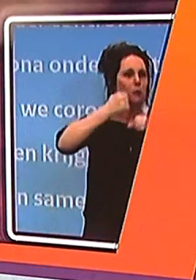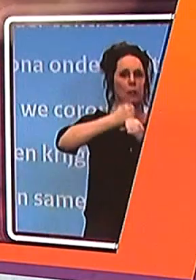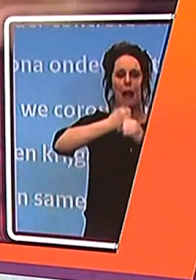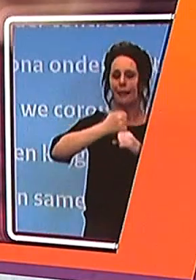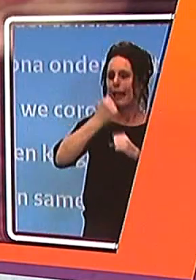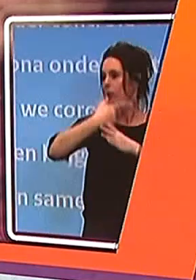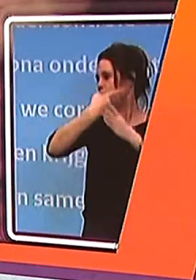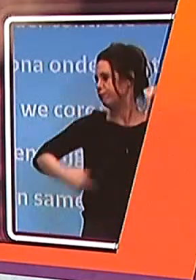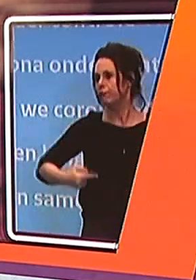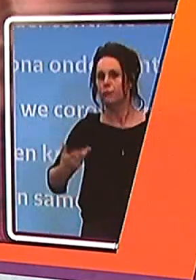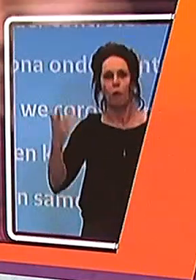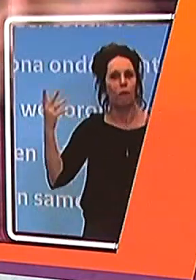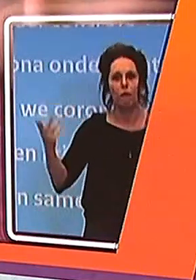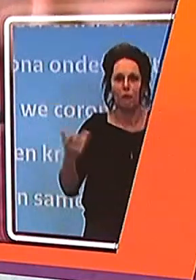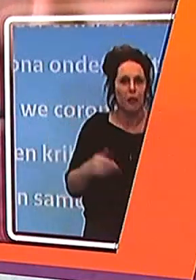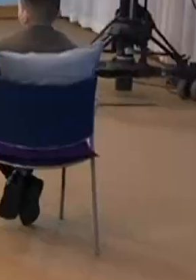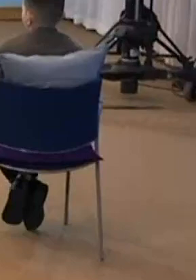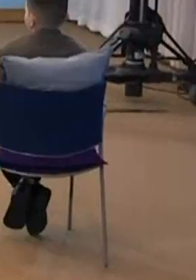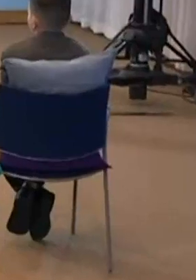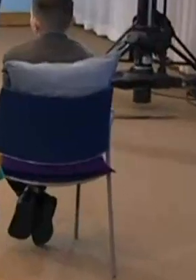kot 10 000 vprašanj.